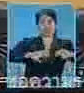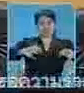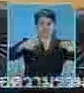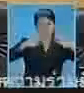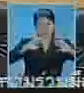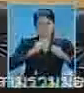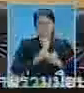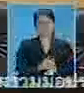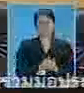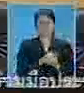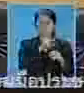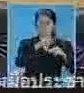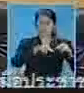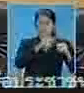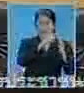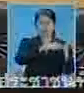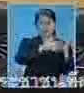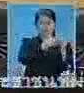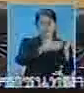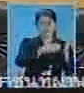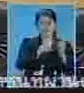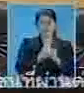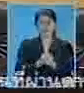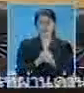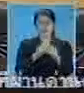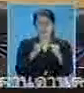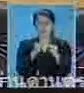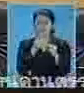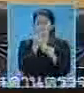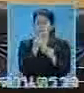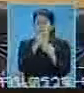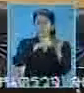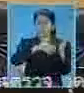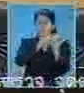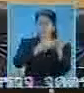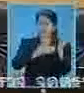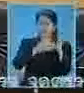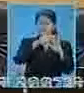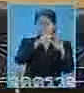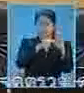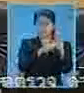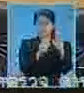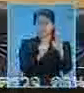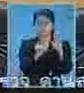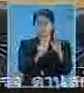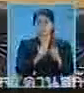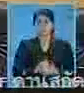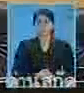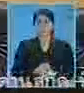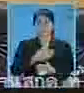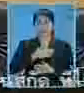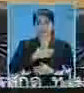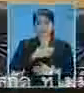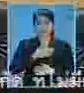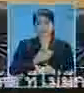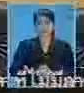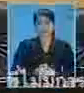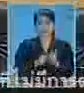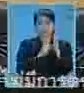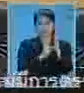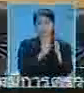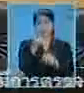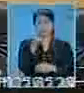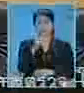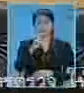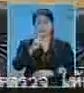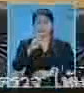ะความหมายในส่วนของการดูแลทางด้านนโยบายในที่นี้เนี่ยก็คือผมเป็นผู้เสนอต่อคณะรัฐ